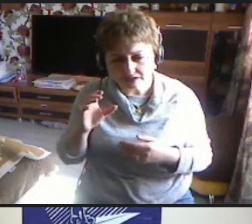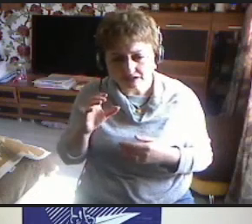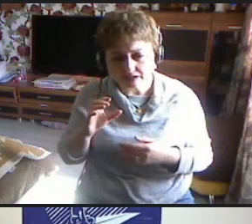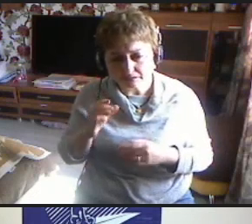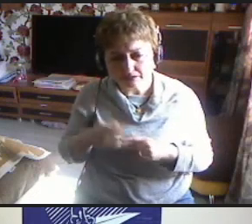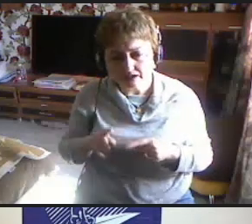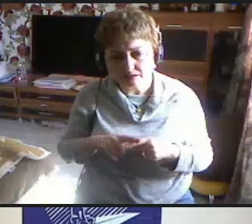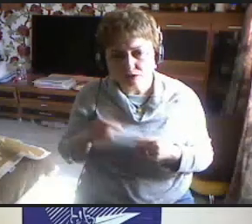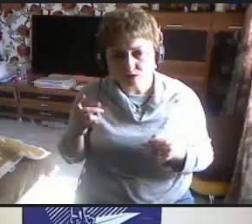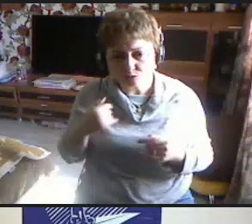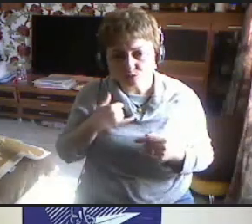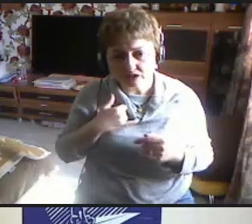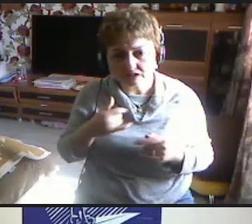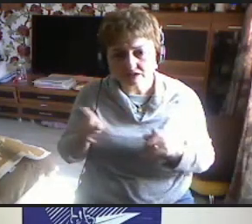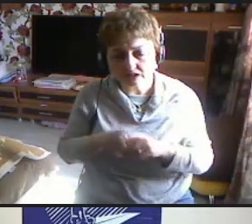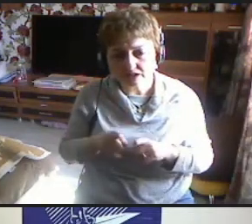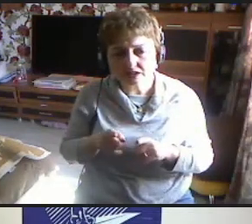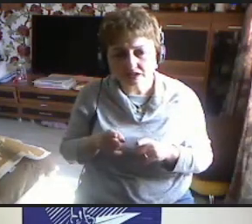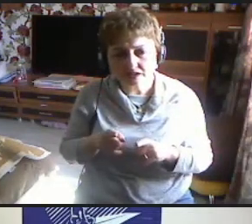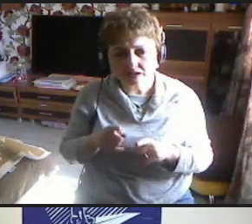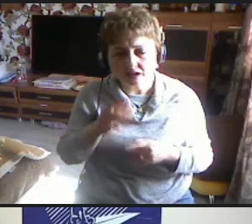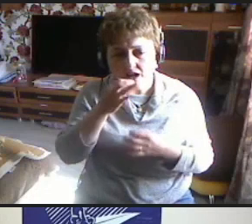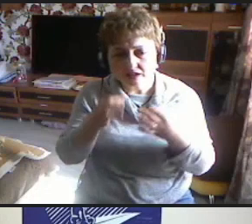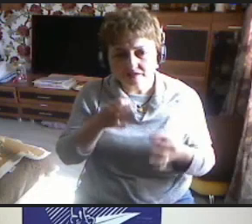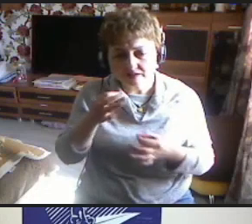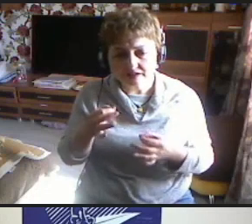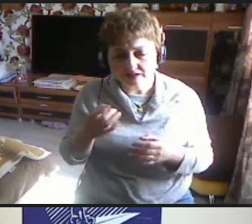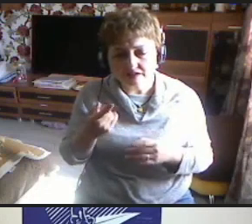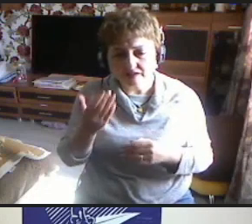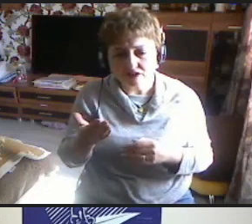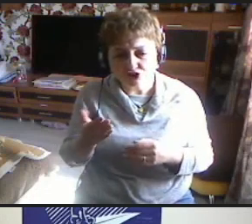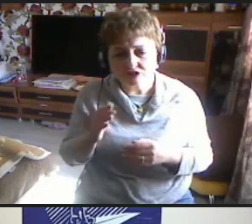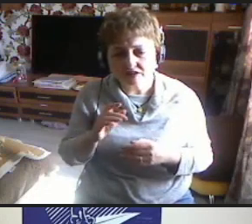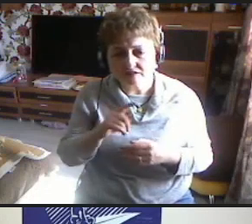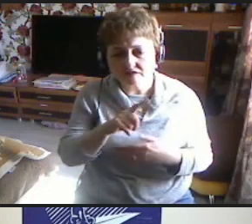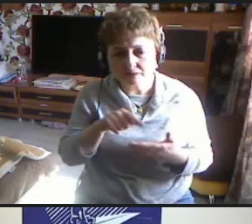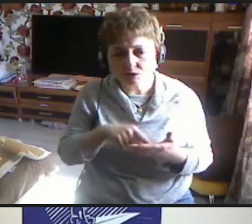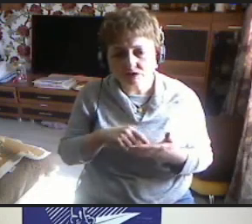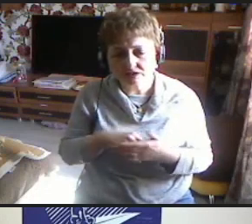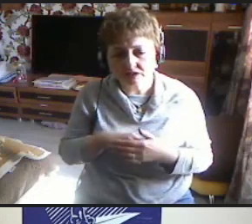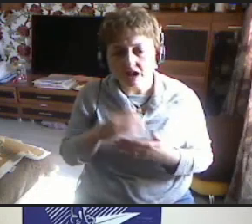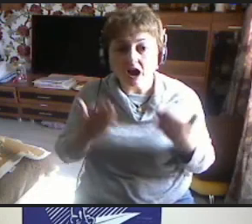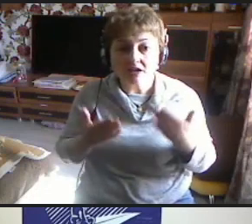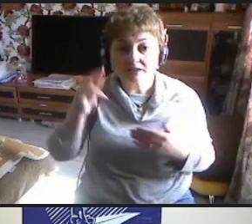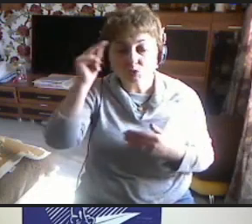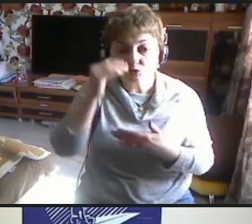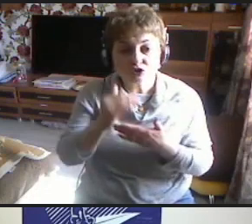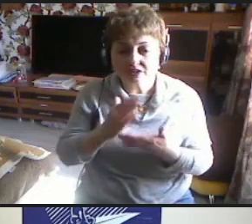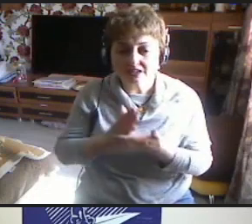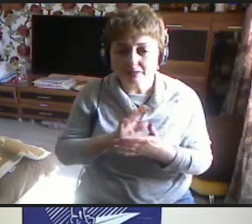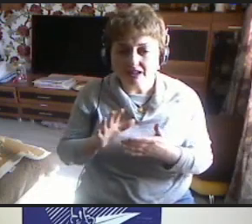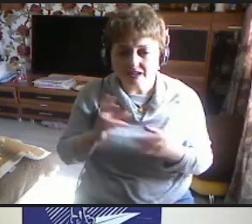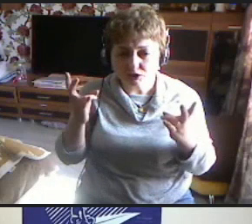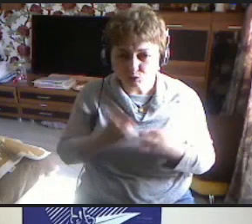такие вот ответы на ваш вопрос. А если учитель не обладает нужными методиками, то это